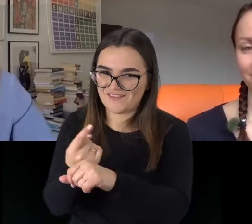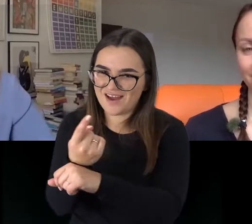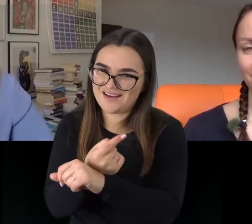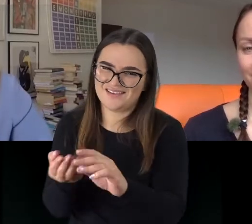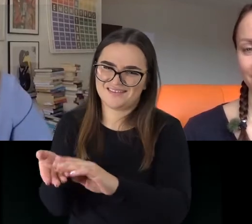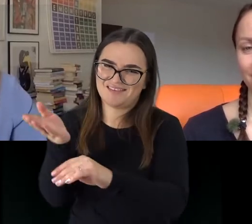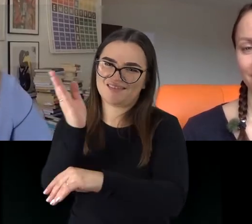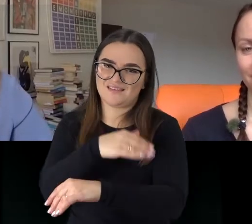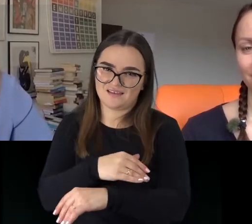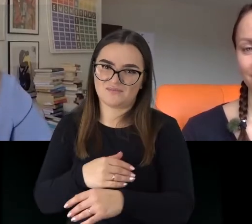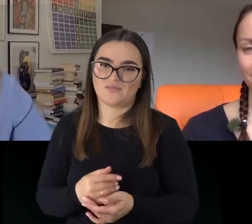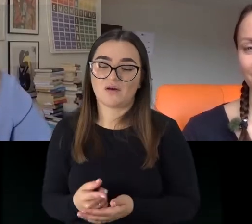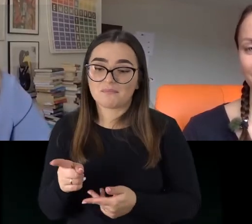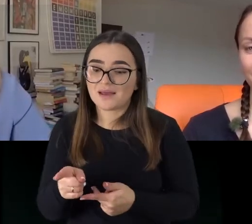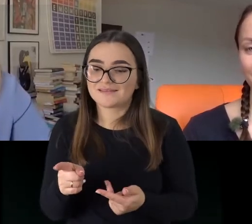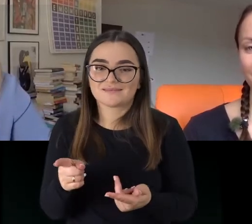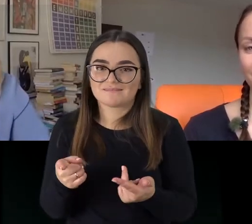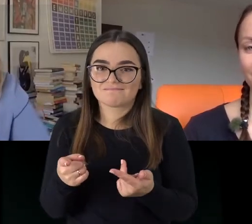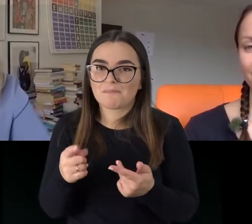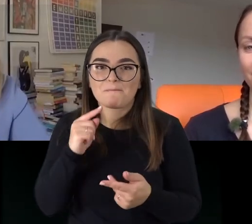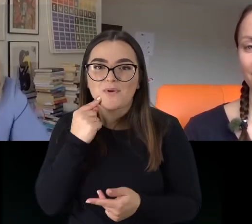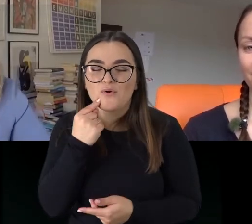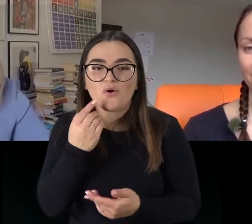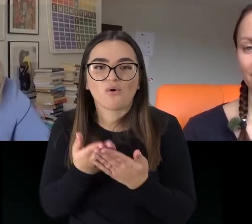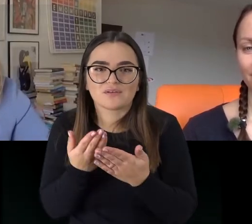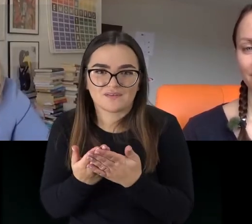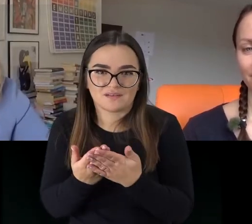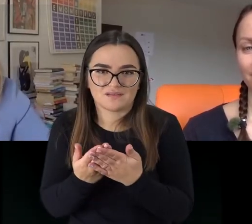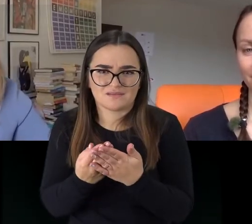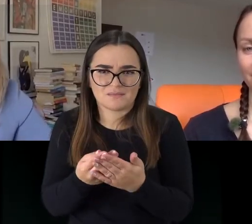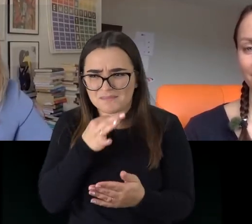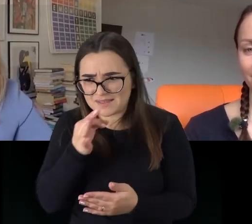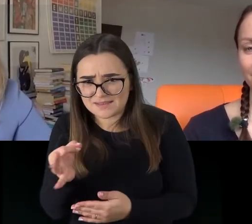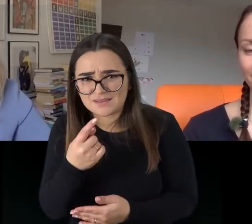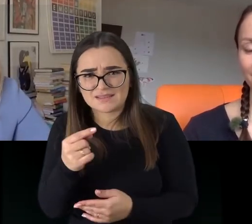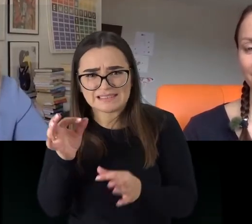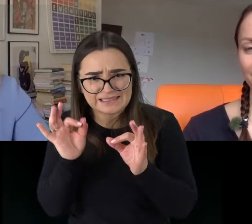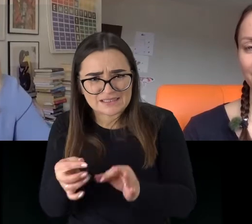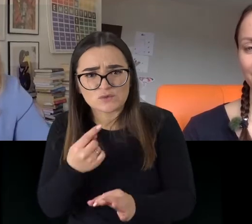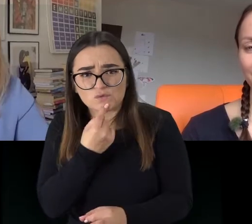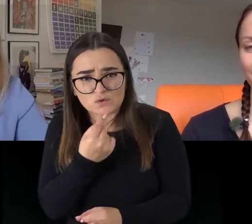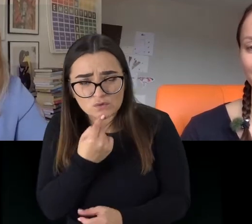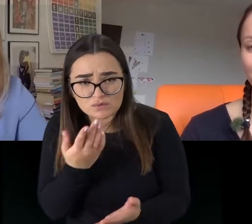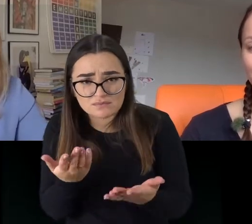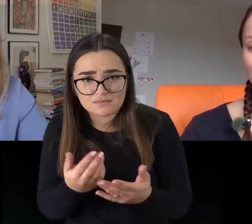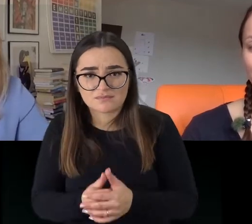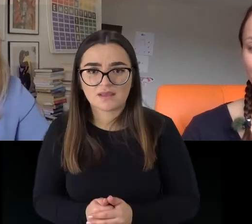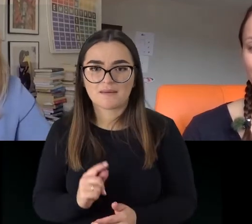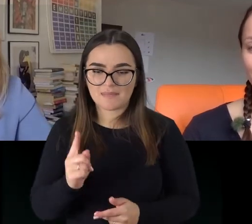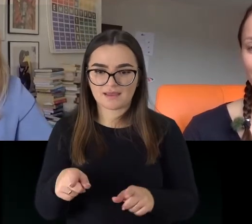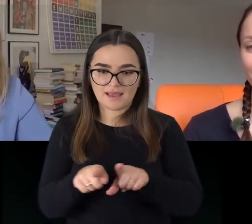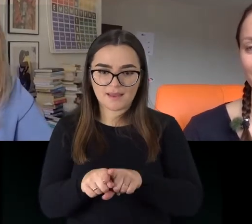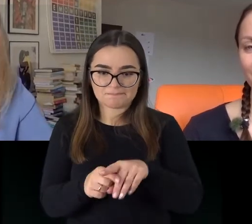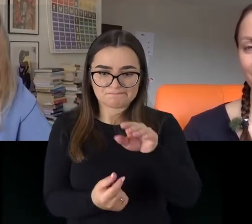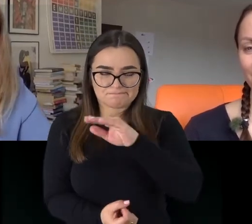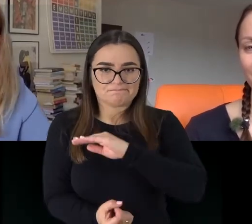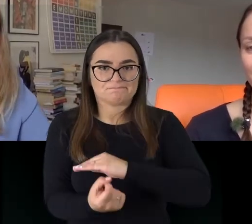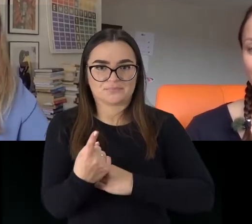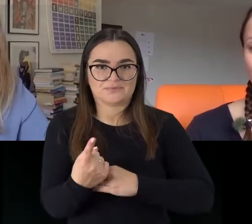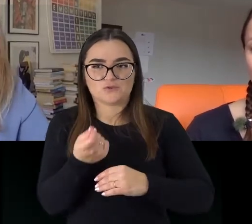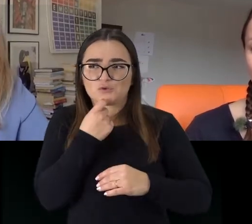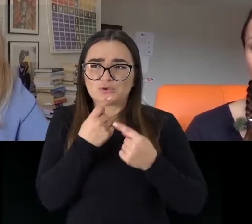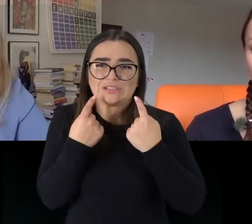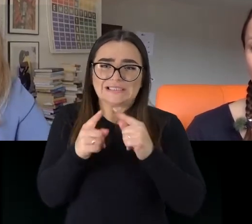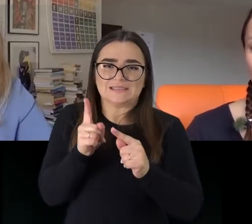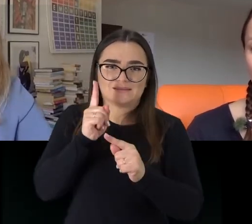Bet kodėl taip atsitinka, ne? Bet atrodo, tai ir sunku pasakyti, tai būsiu po valandos. Ne? Bet štai atsiranda toksai, kad pasakysiu kitaip